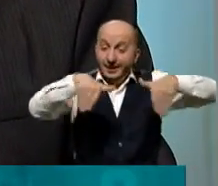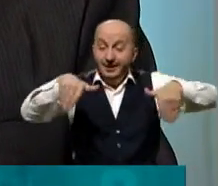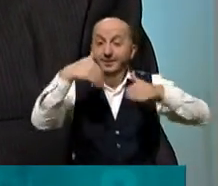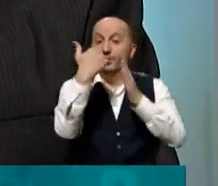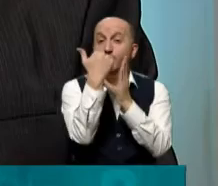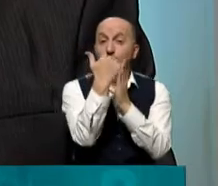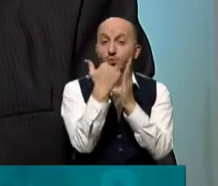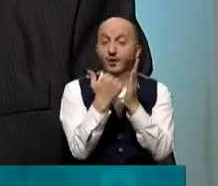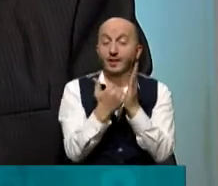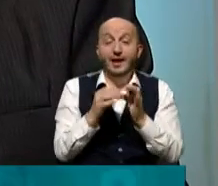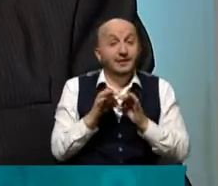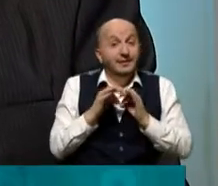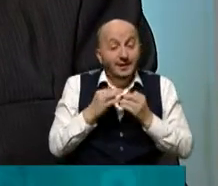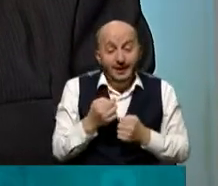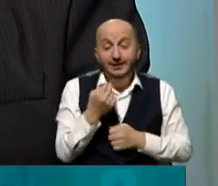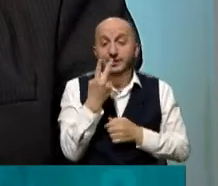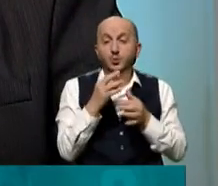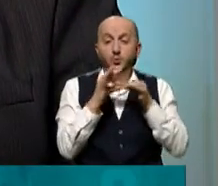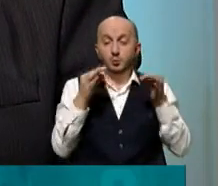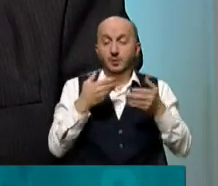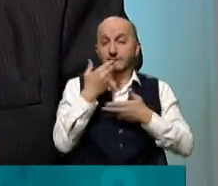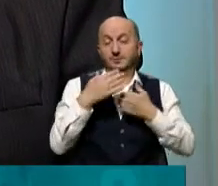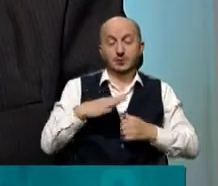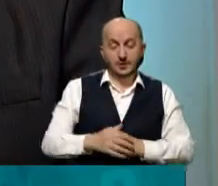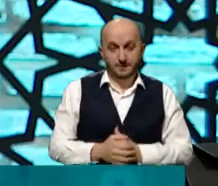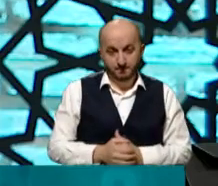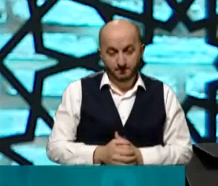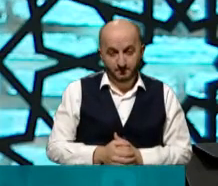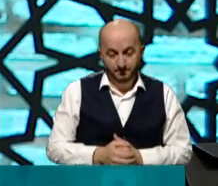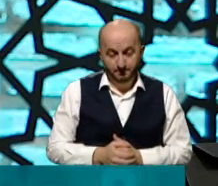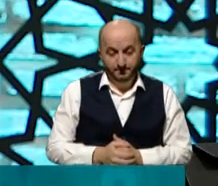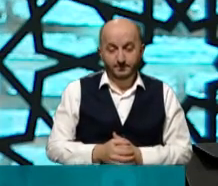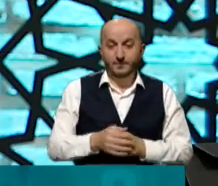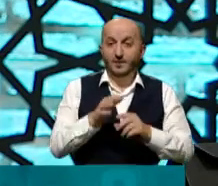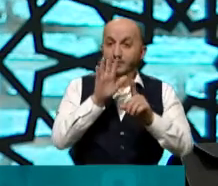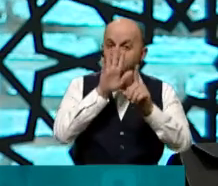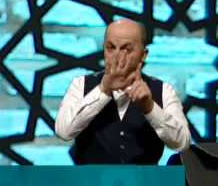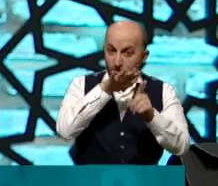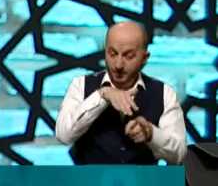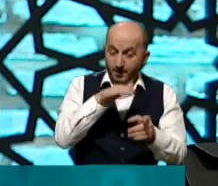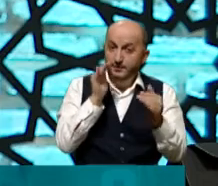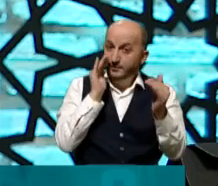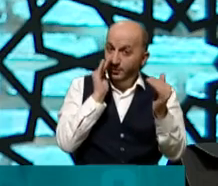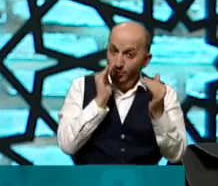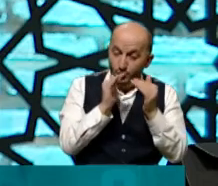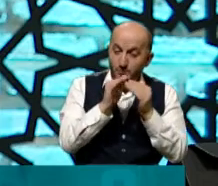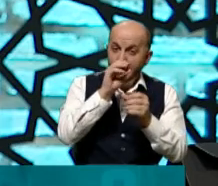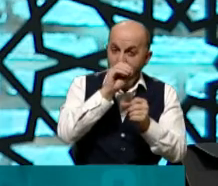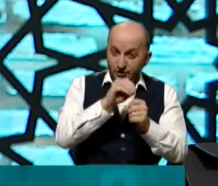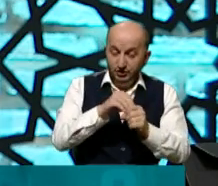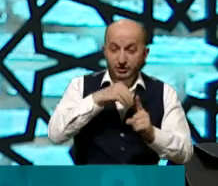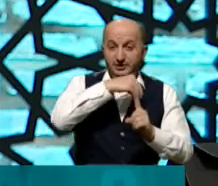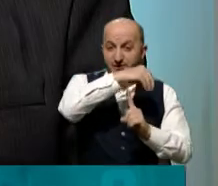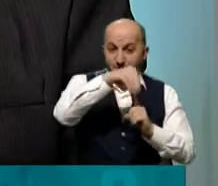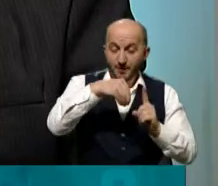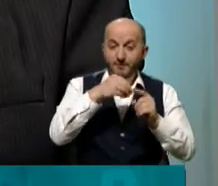İzin verirseniz bir cümleyle bahsetmek isterim. Şimdi cemaate uymak için imamla